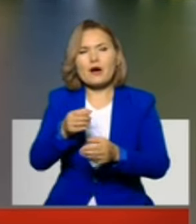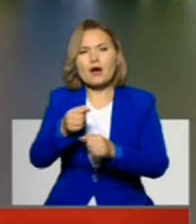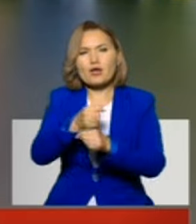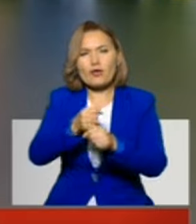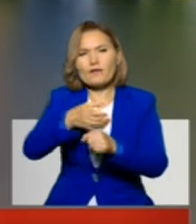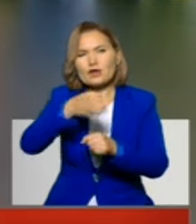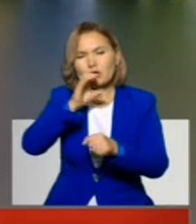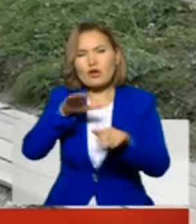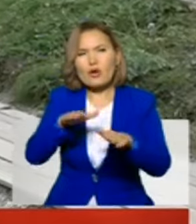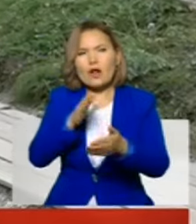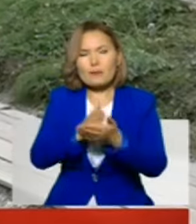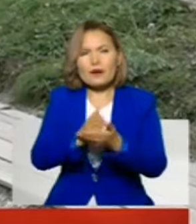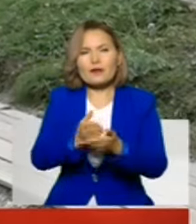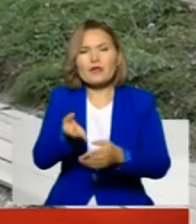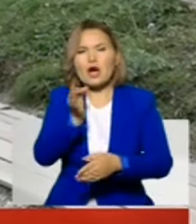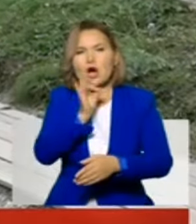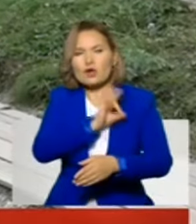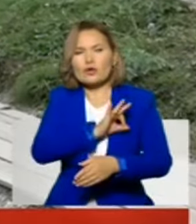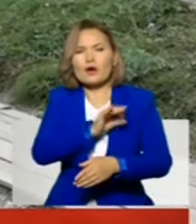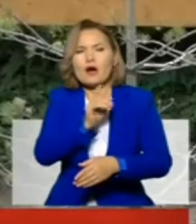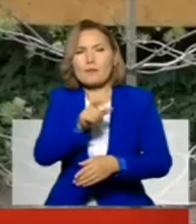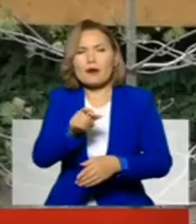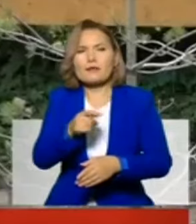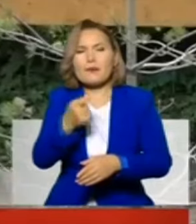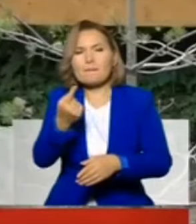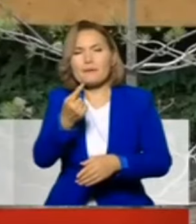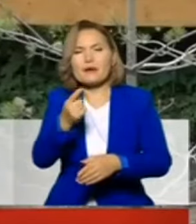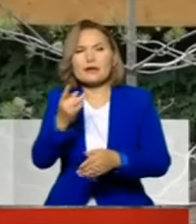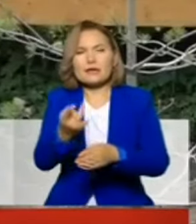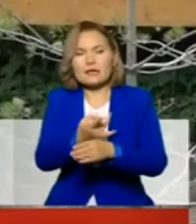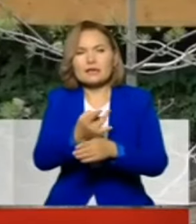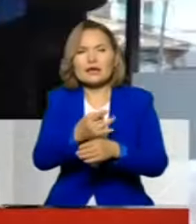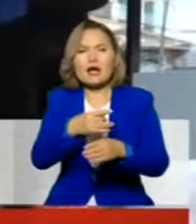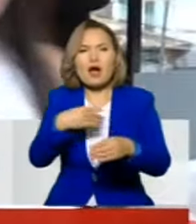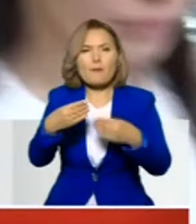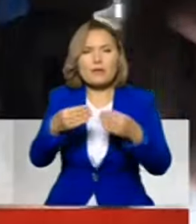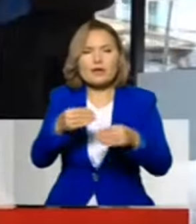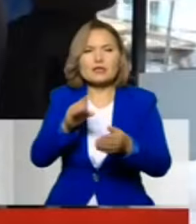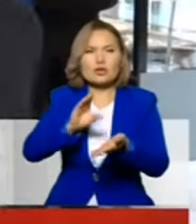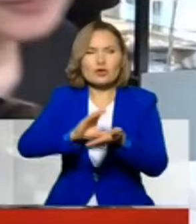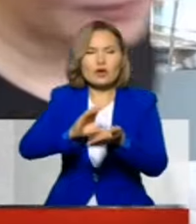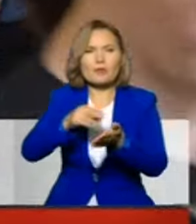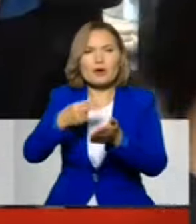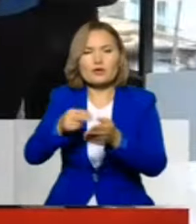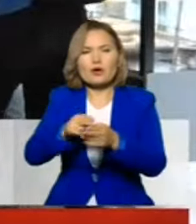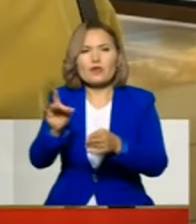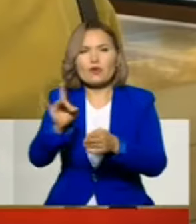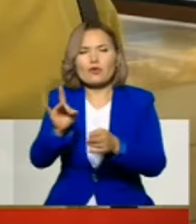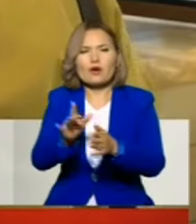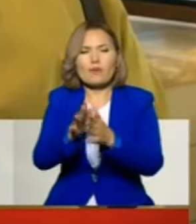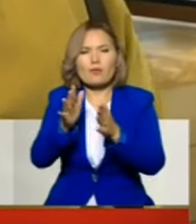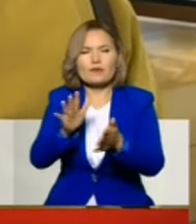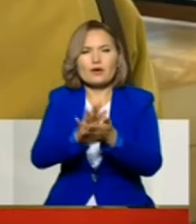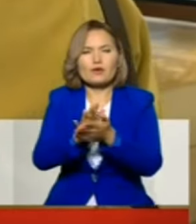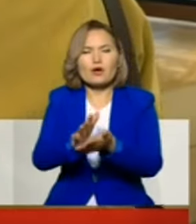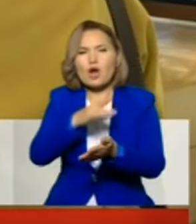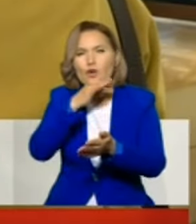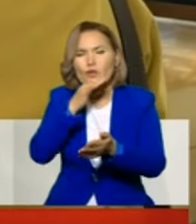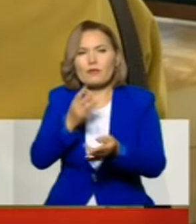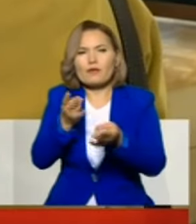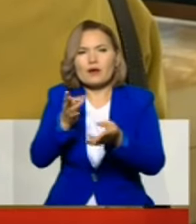бар. Онда тұтынушылар көбінесе сусынды бір реттік ыдысқа құйып сатып алады. Ал бұл қоқыстың көлемін арттырады, дейді